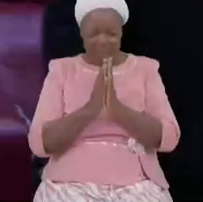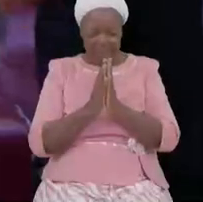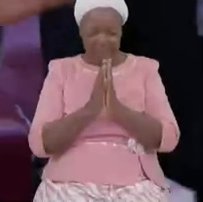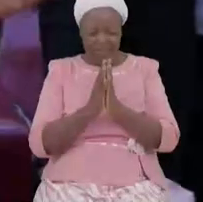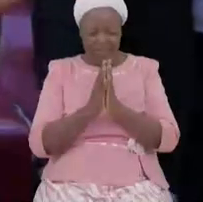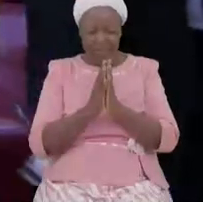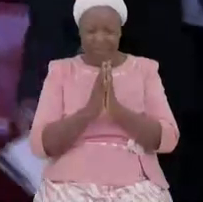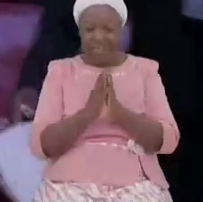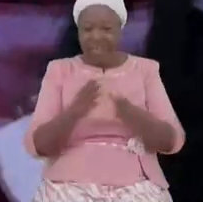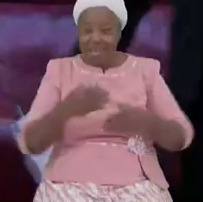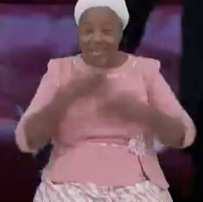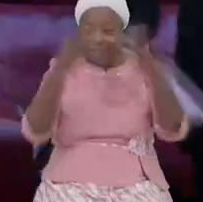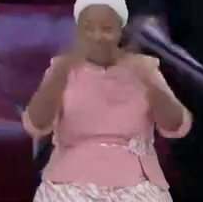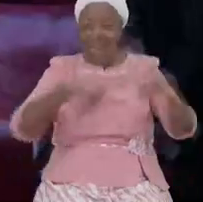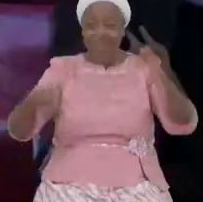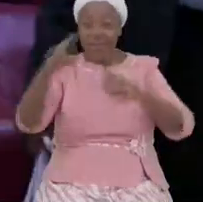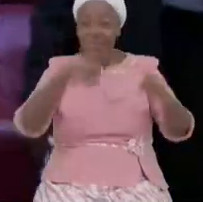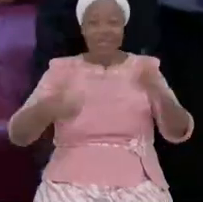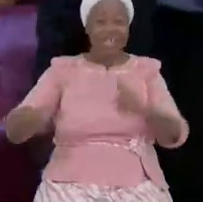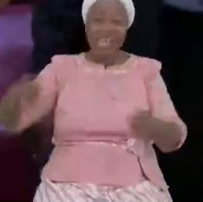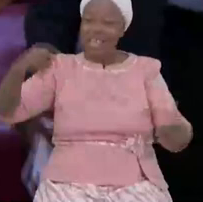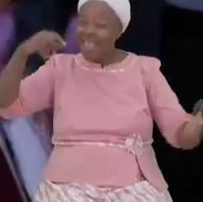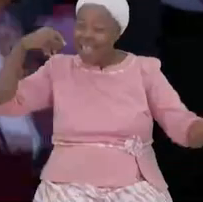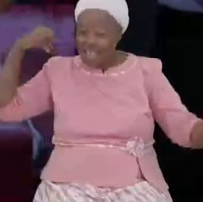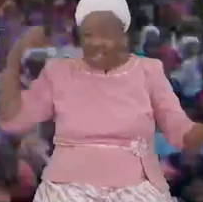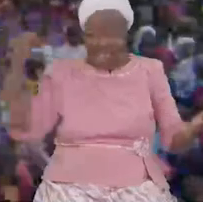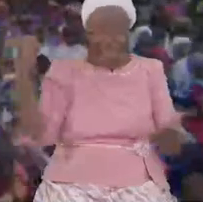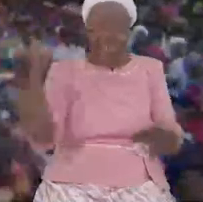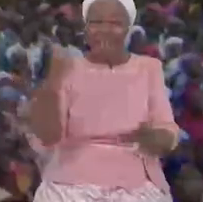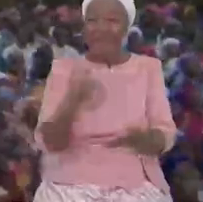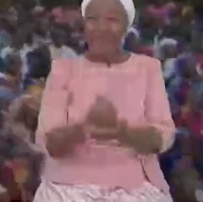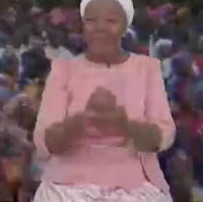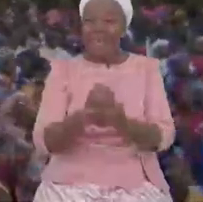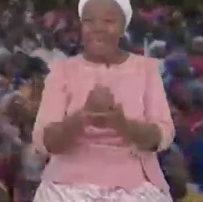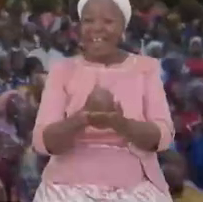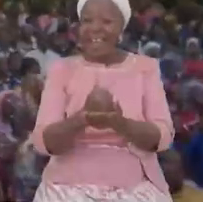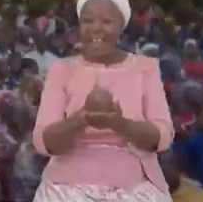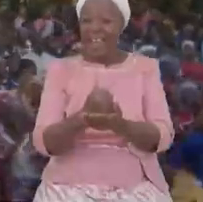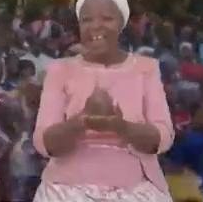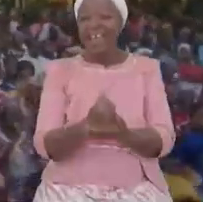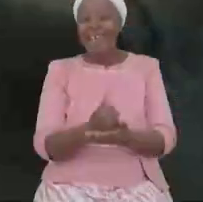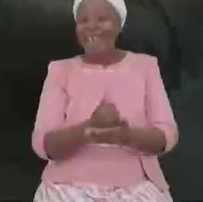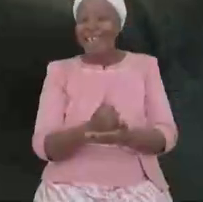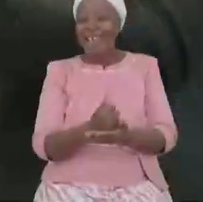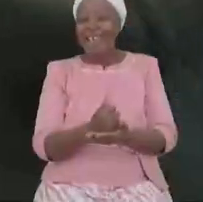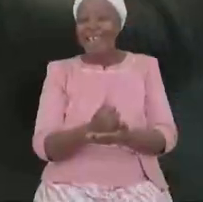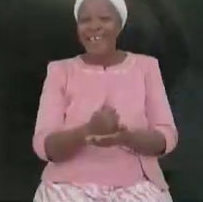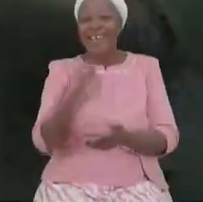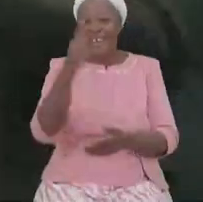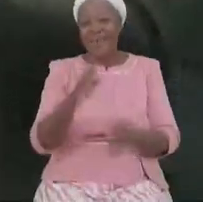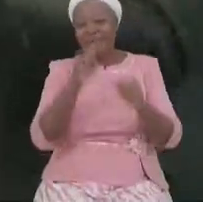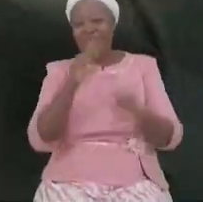Donnez-moi un autre amen de grand cri et d'acclamation. Que Dieu vous bénisse, vous pouvez vous